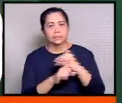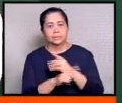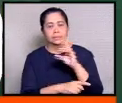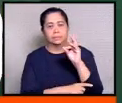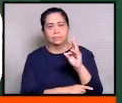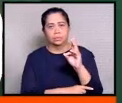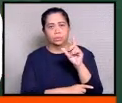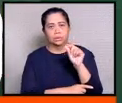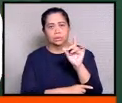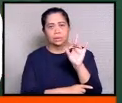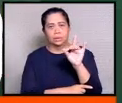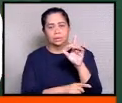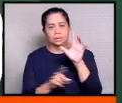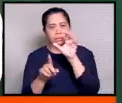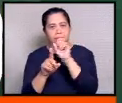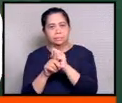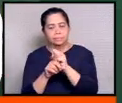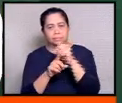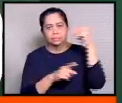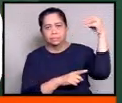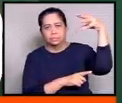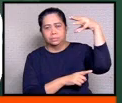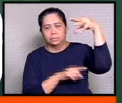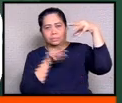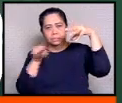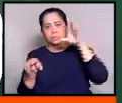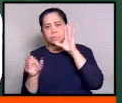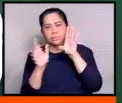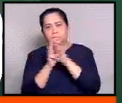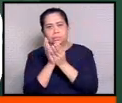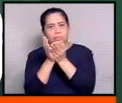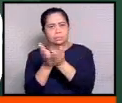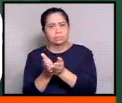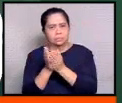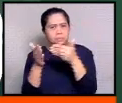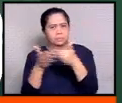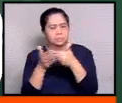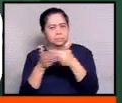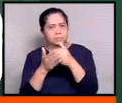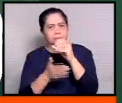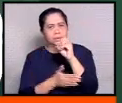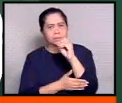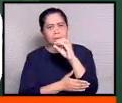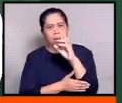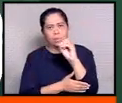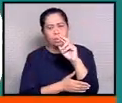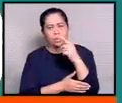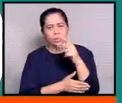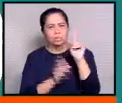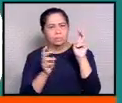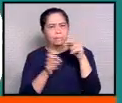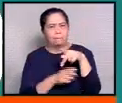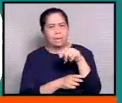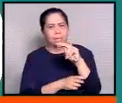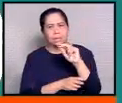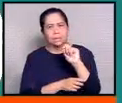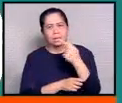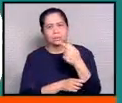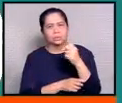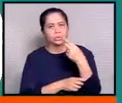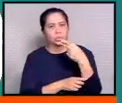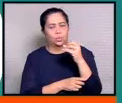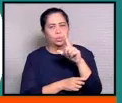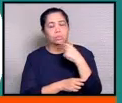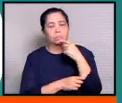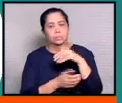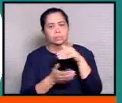December 7, 2018, nang makuna ng satellite image ang mga bangkang ito malapit sa Scarborough o Panatag Shoal. Base sa report